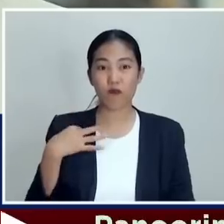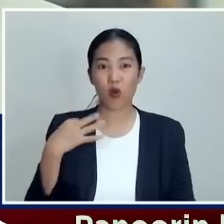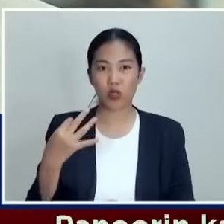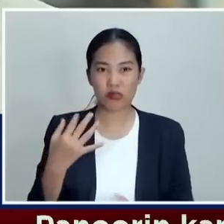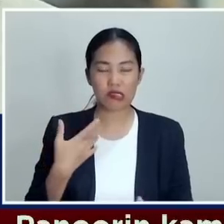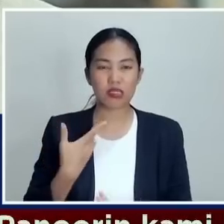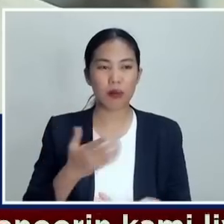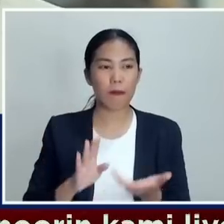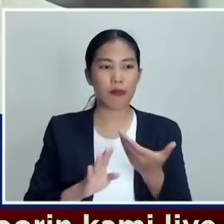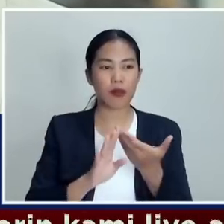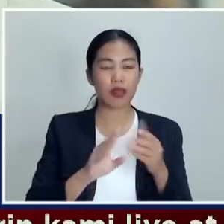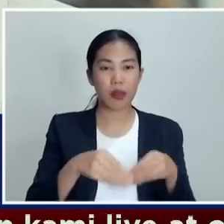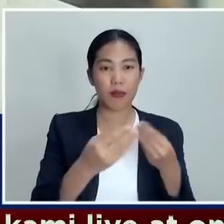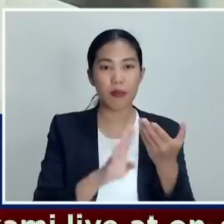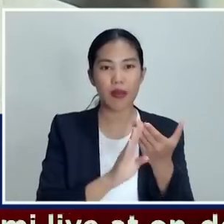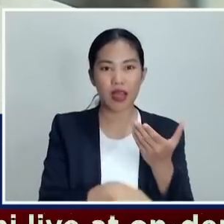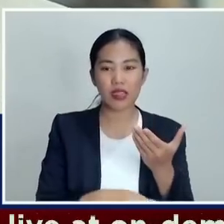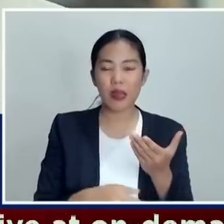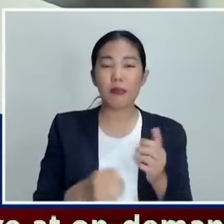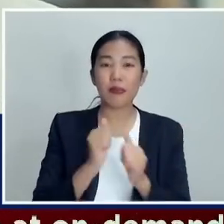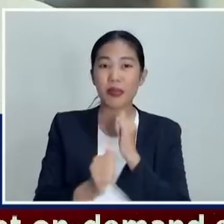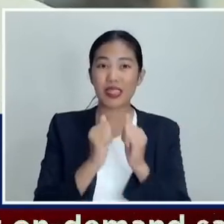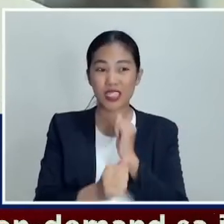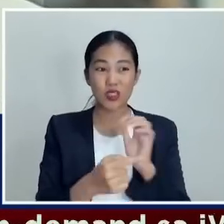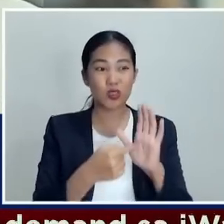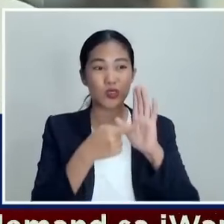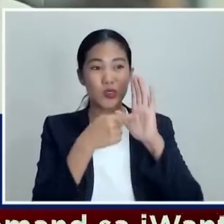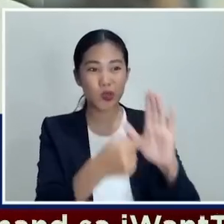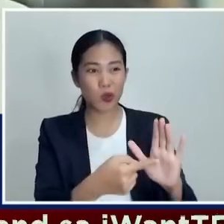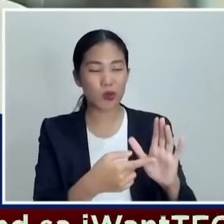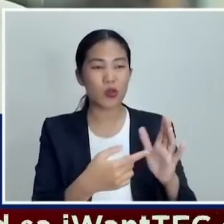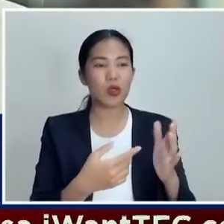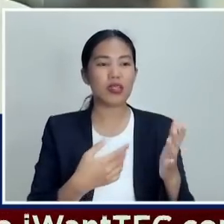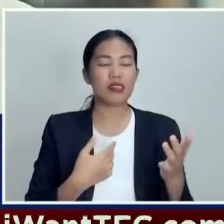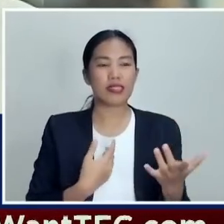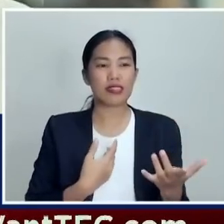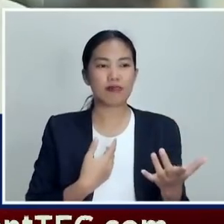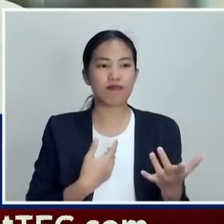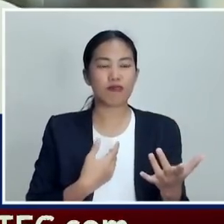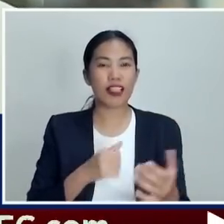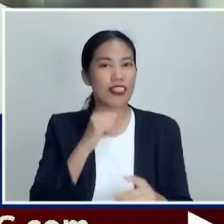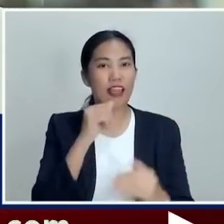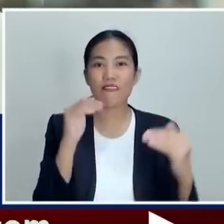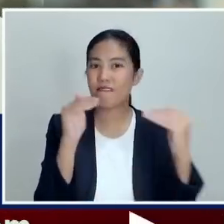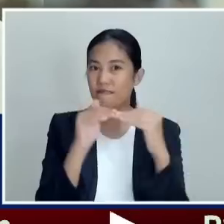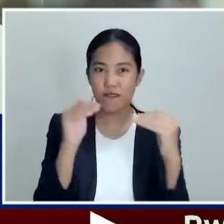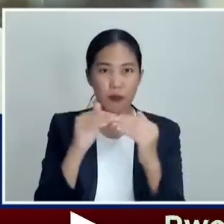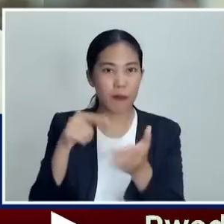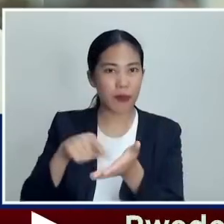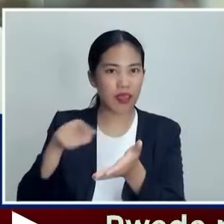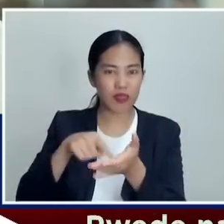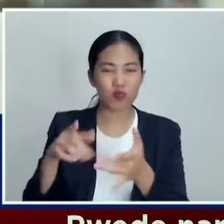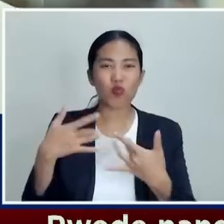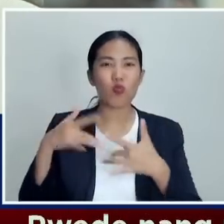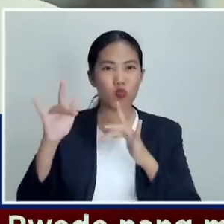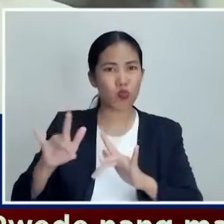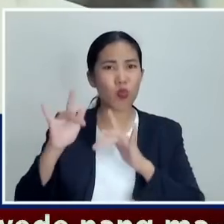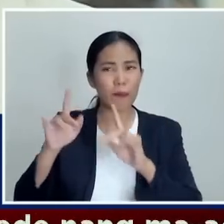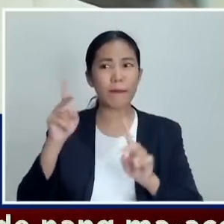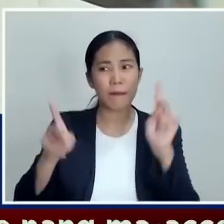unreasonable yung rates. Kaya kawawa talaga ang consumer dito kasi nakikita natin na